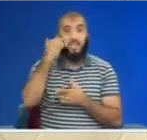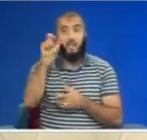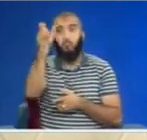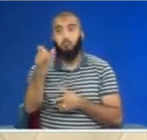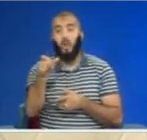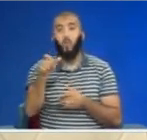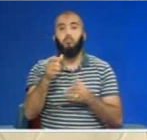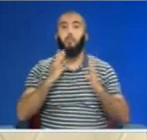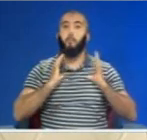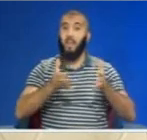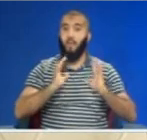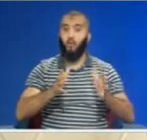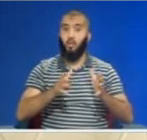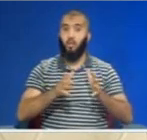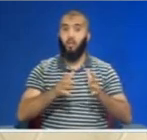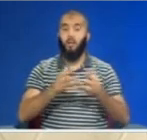أن يكون تطوعا.